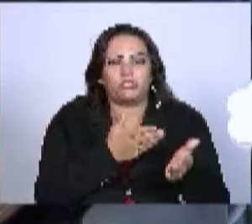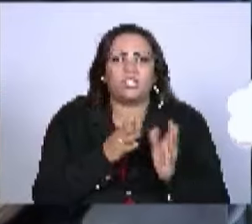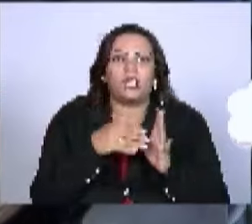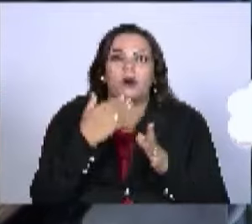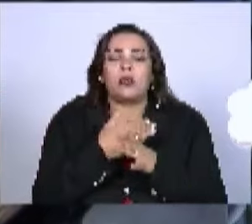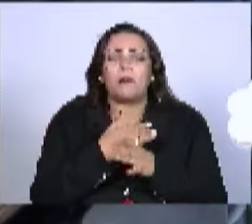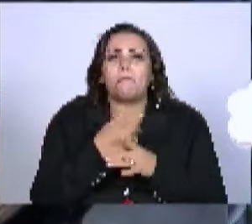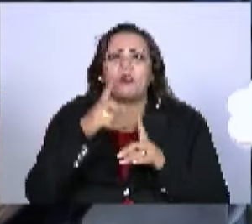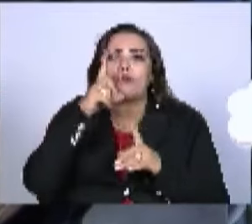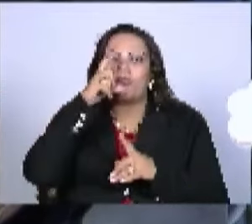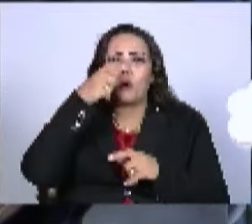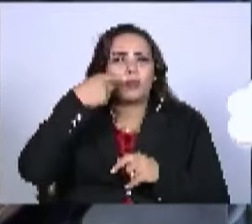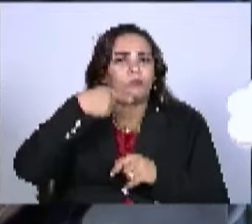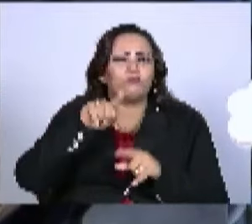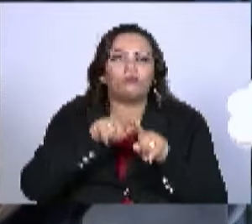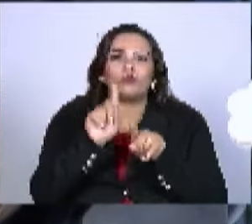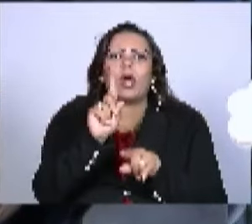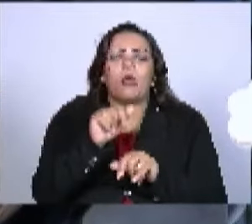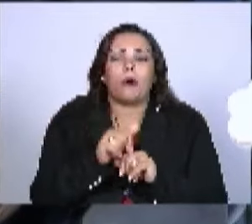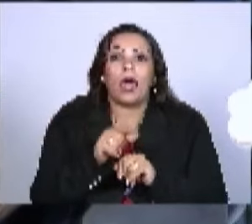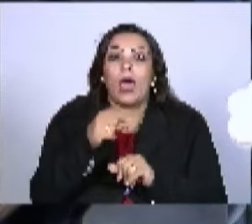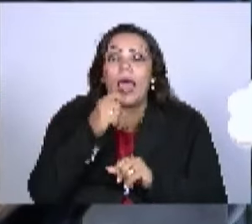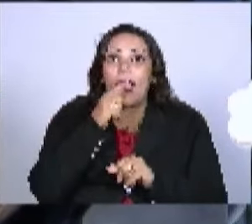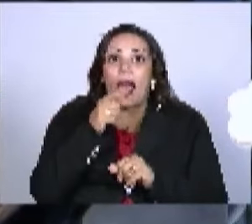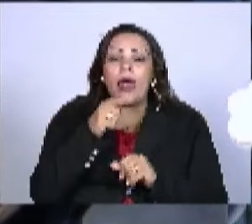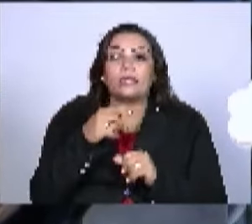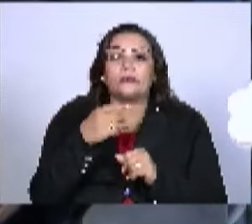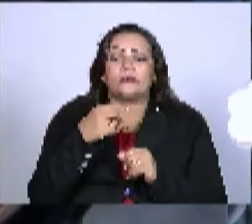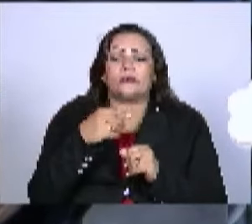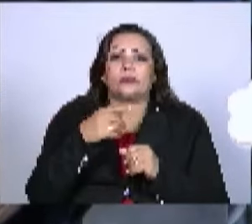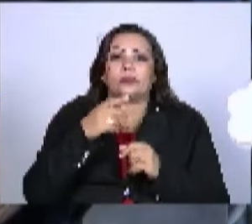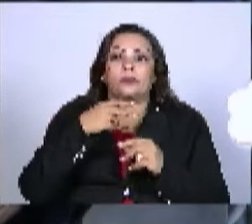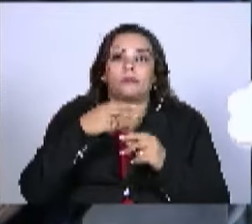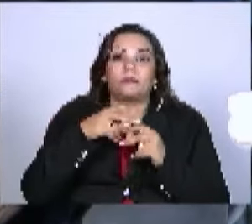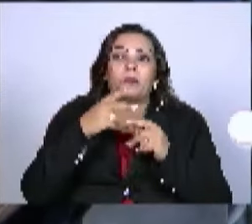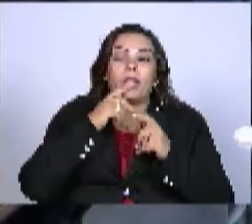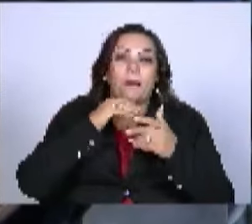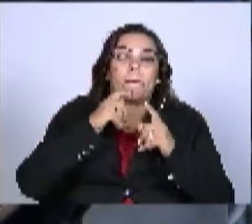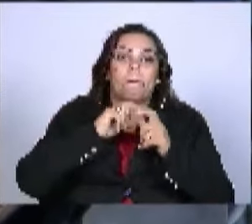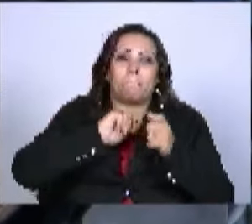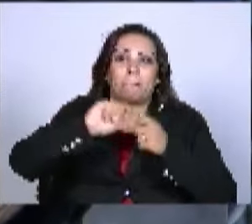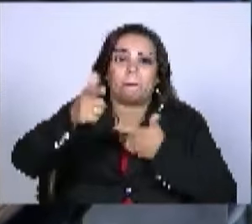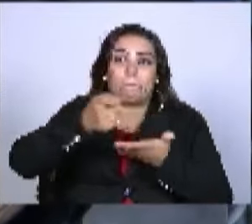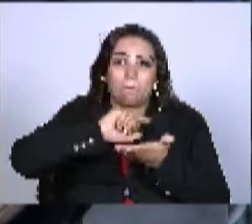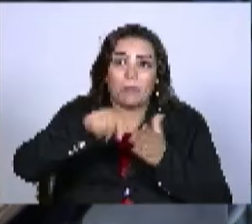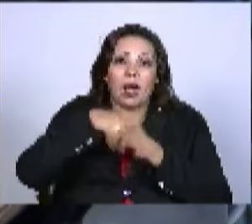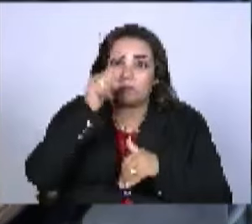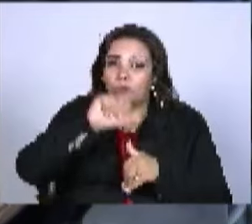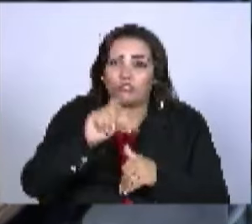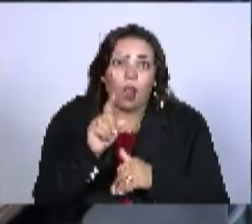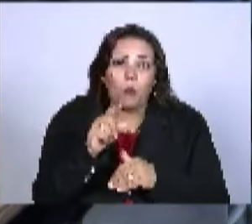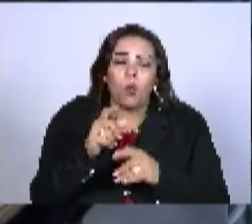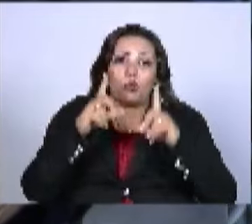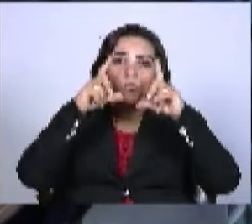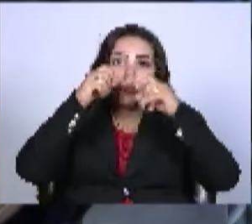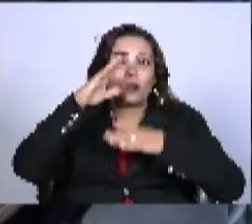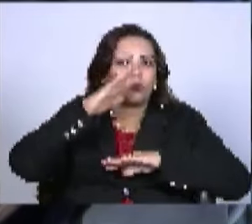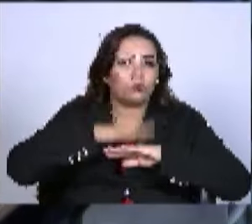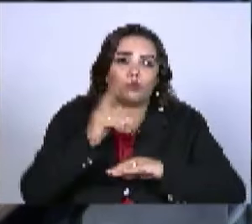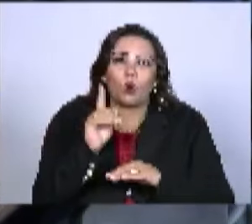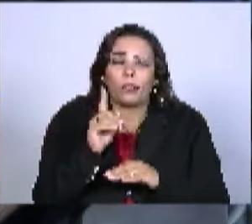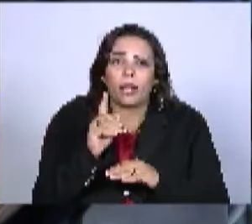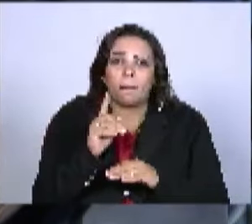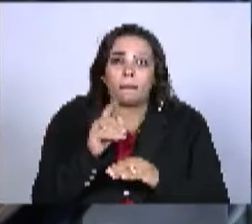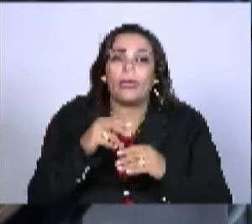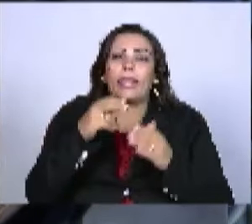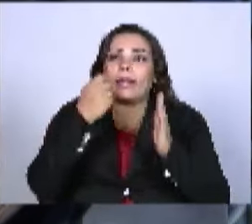وصور لا تليق كنا قالت شات مش كويس وصور لا تليق يعني في